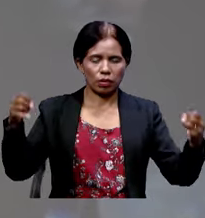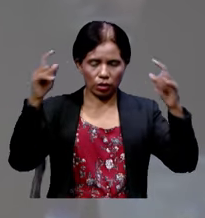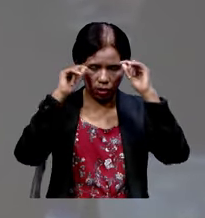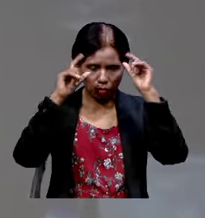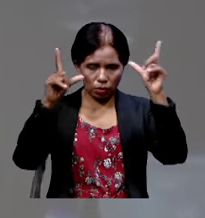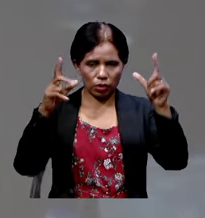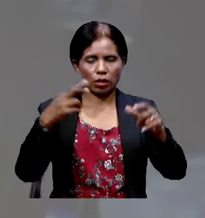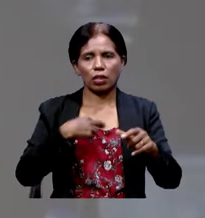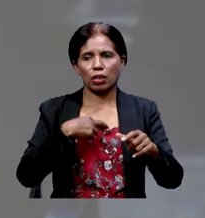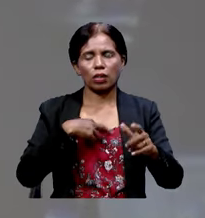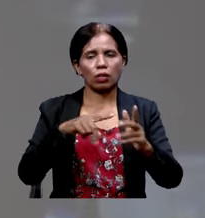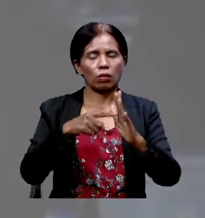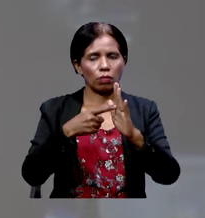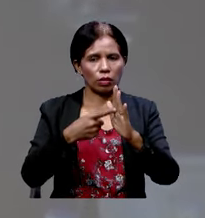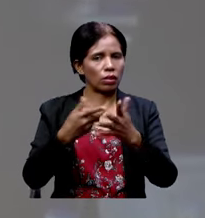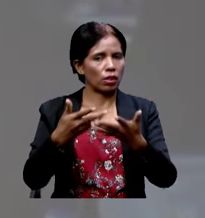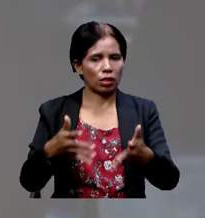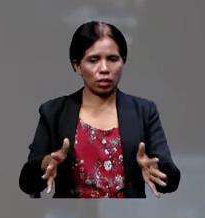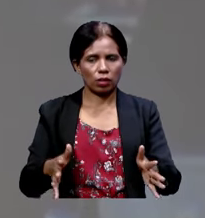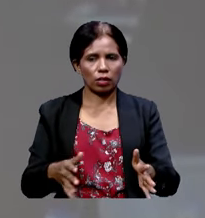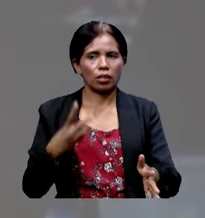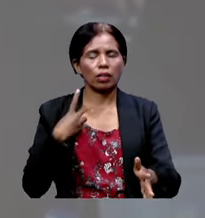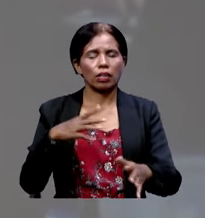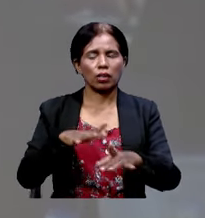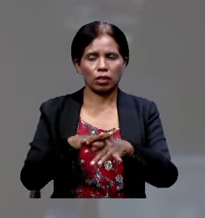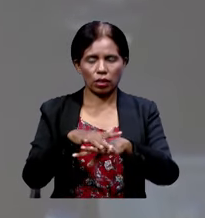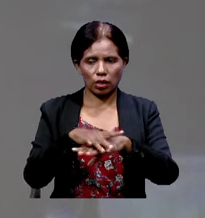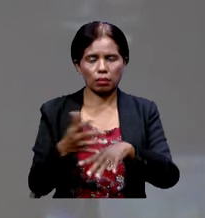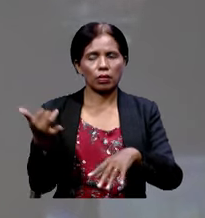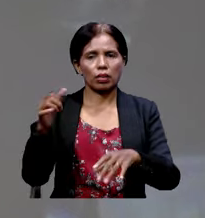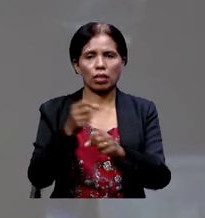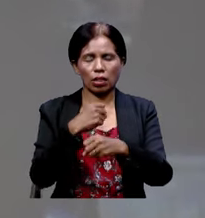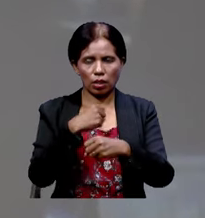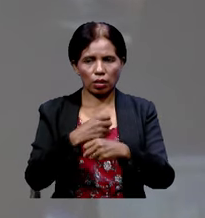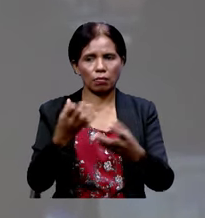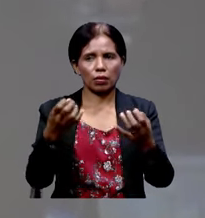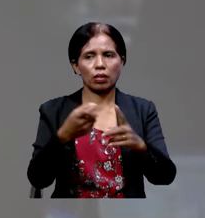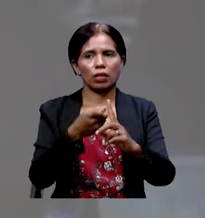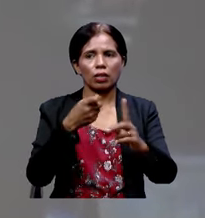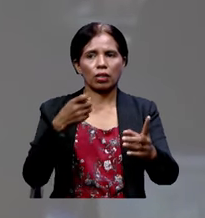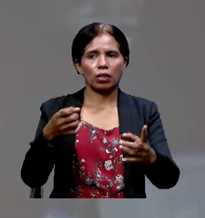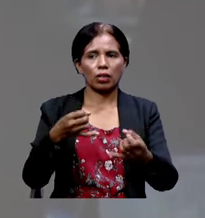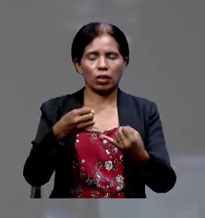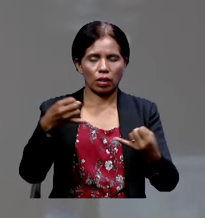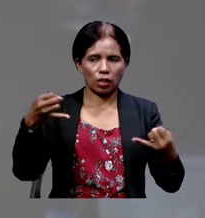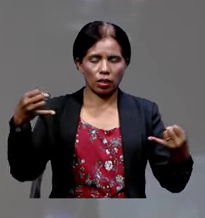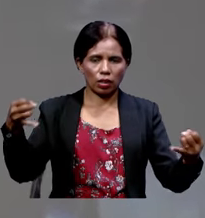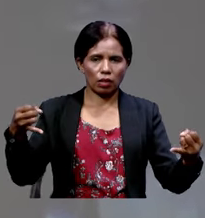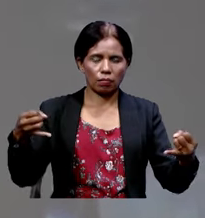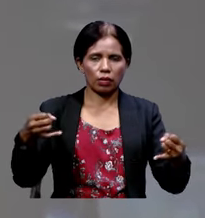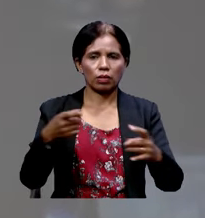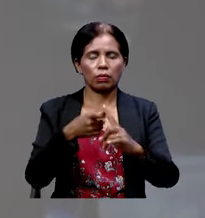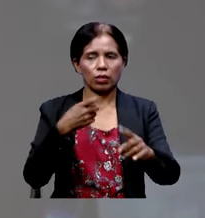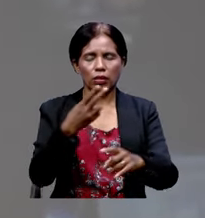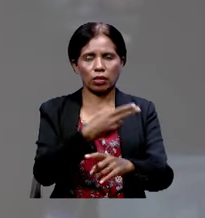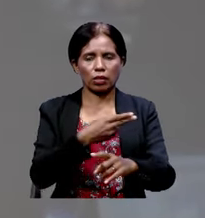rasik komesa lah konona itais ne bemak sira soro barak liu tais susi kabas tekstil ne